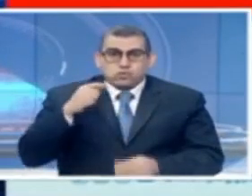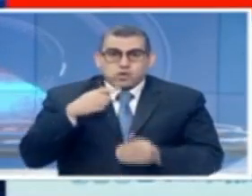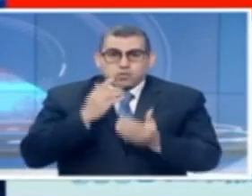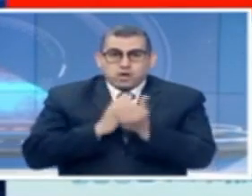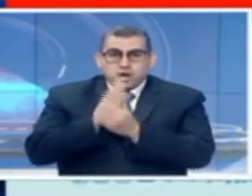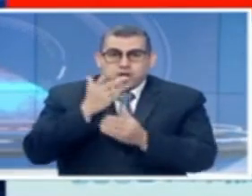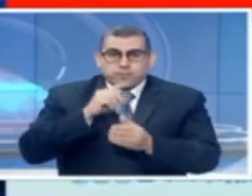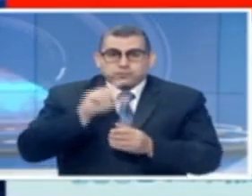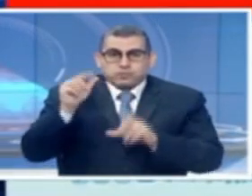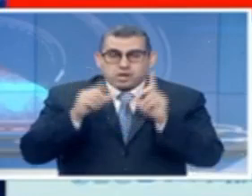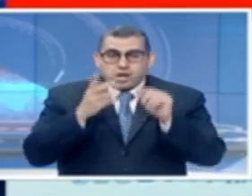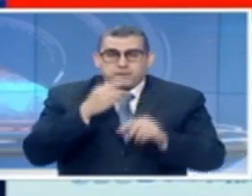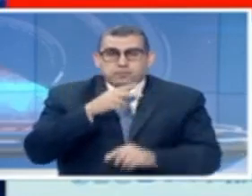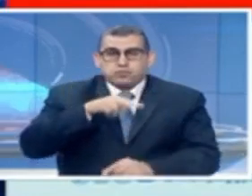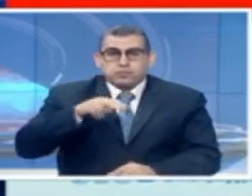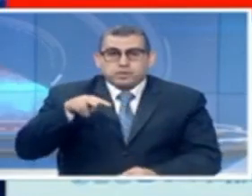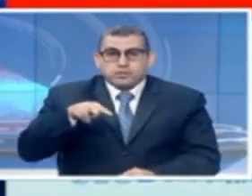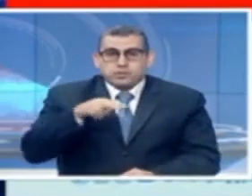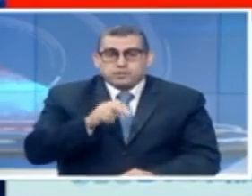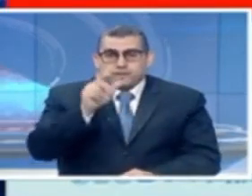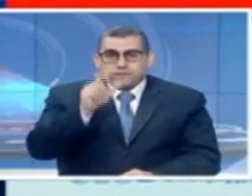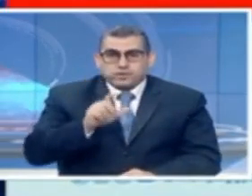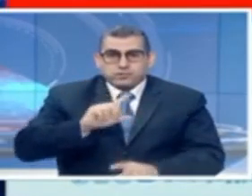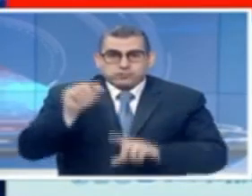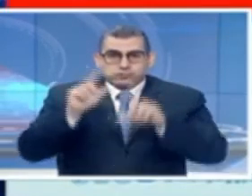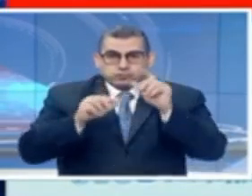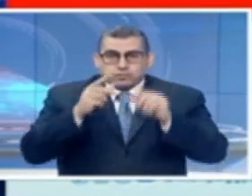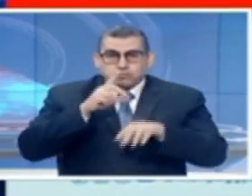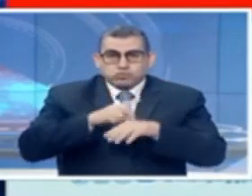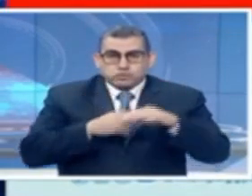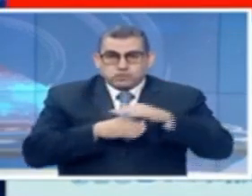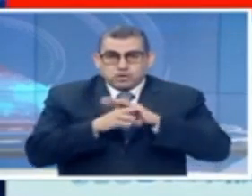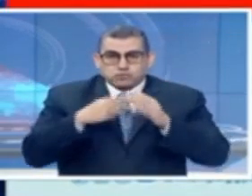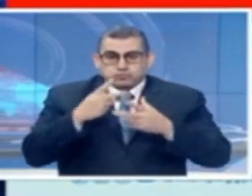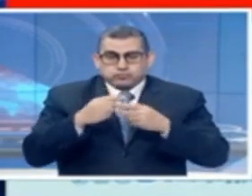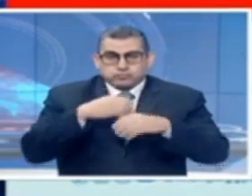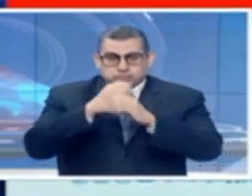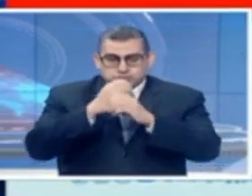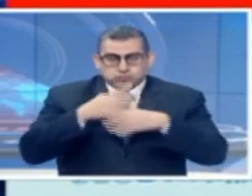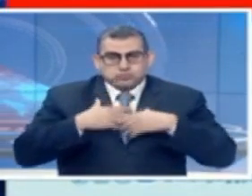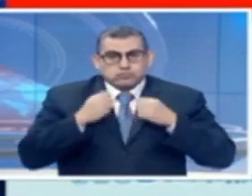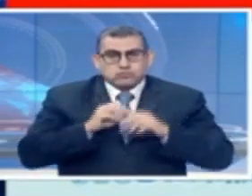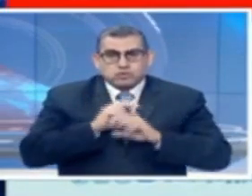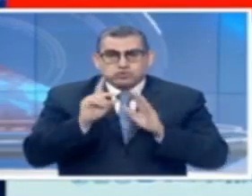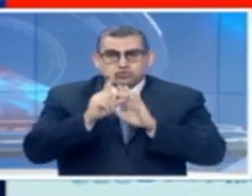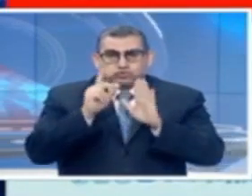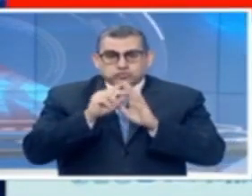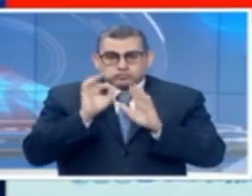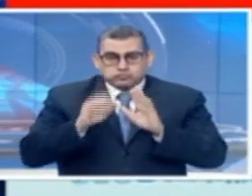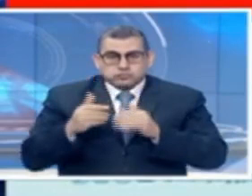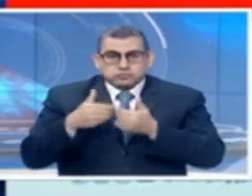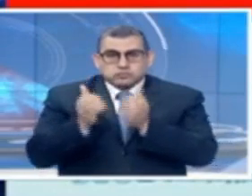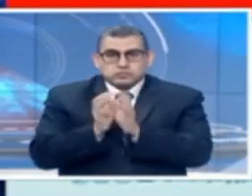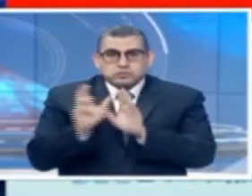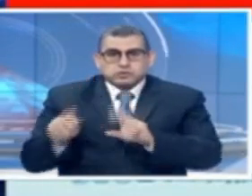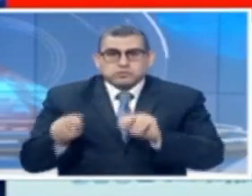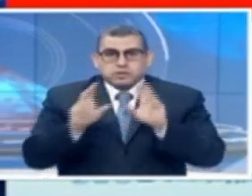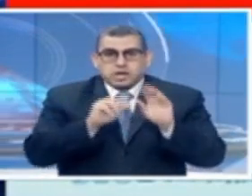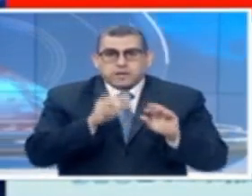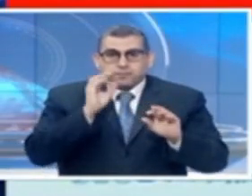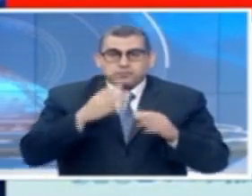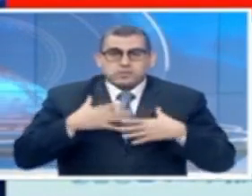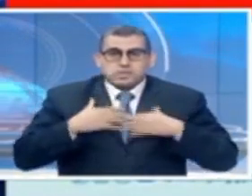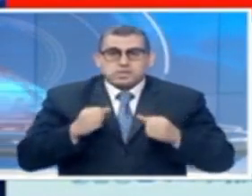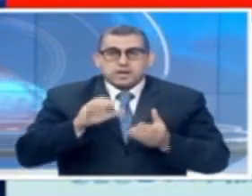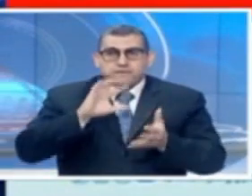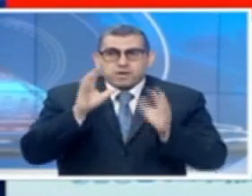خروج 888 متعافية من المستشفيات بعد تلقيهم الرعاية الطبية اللازمة وتمام شفائهم وفقا لإرشادات